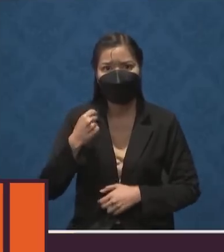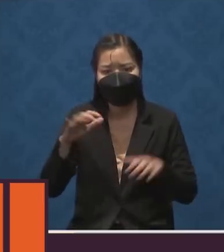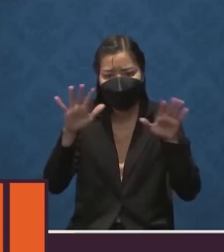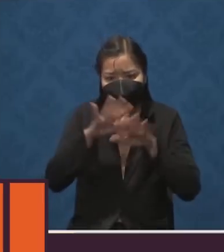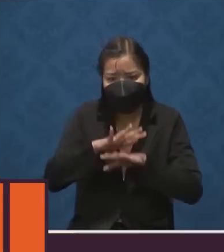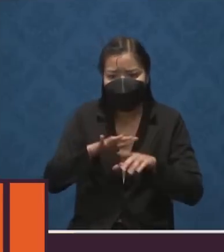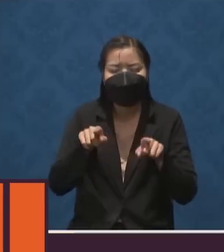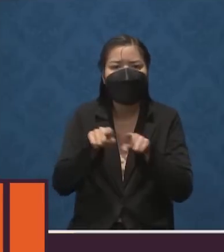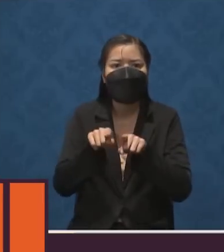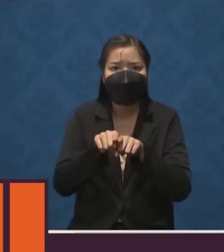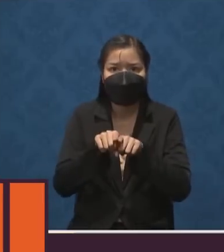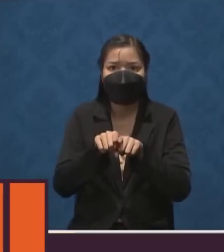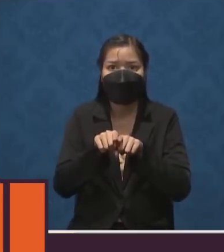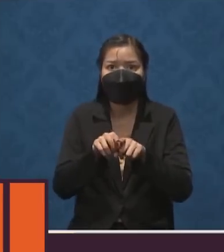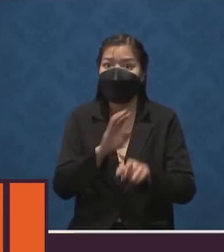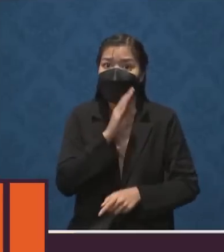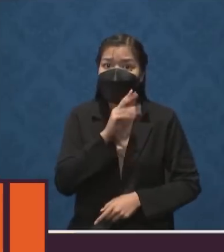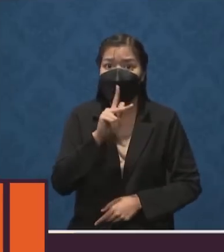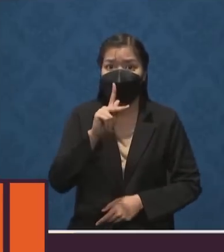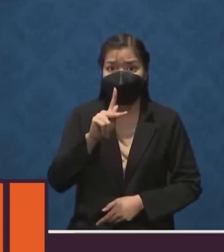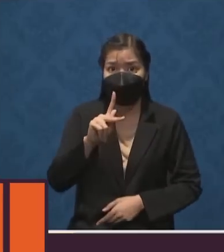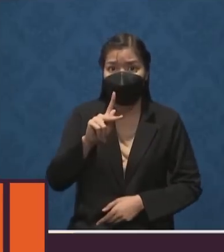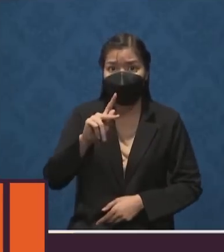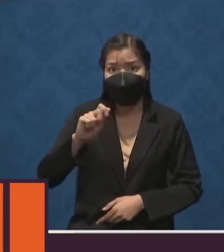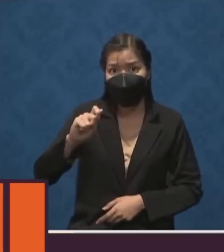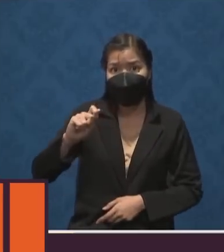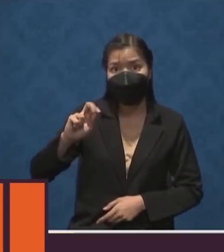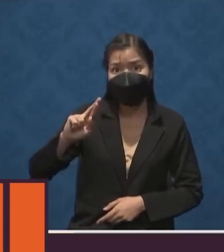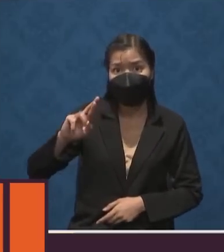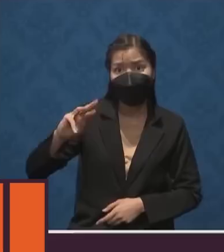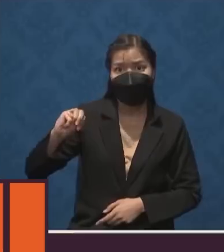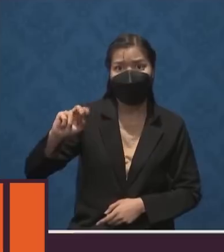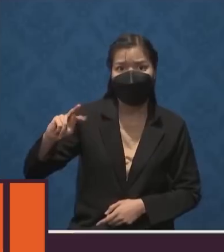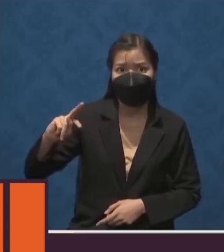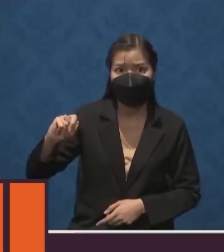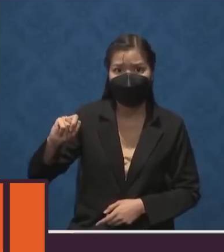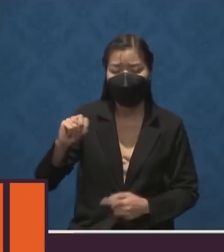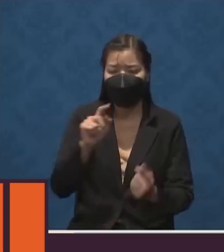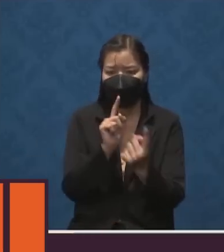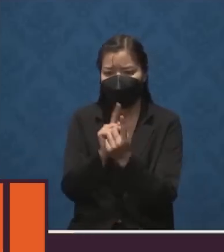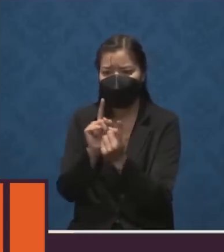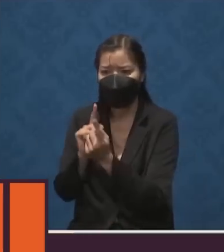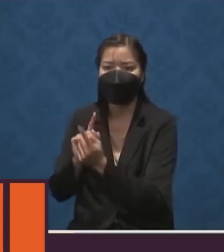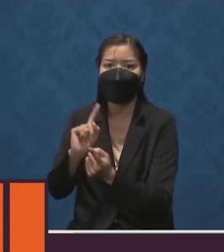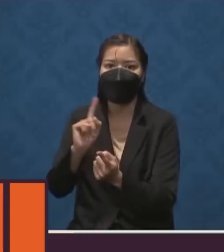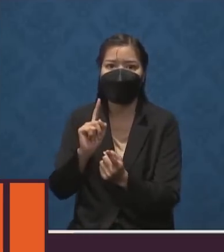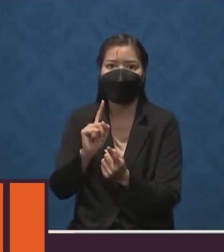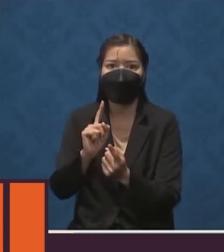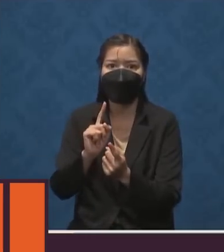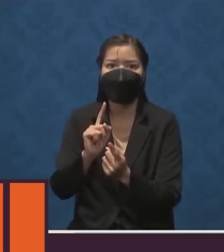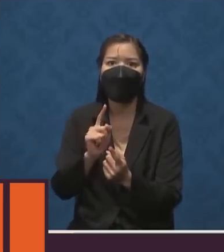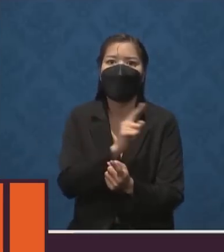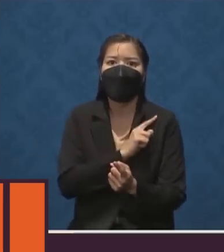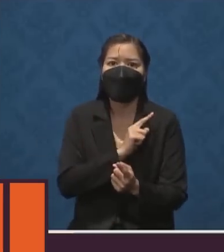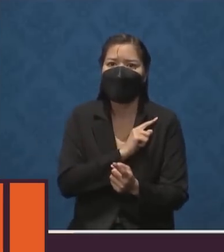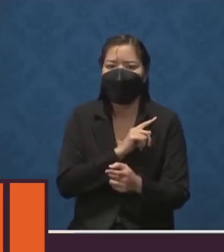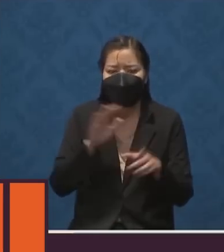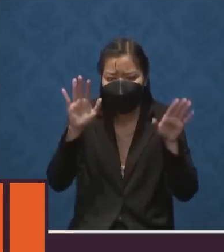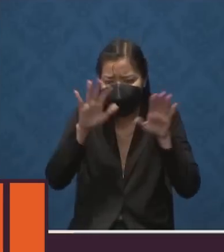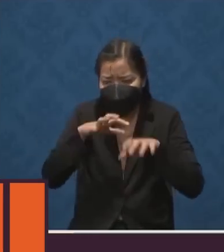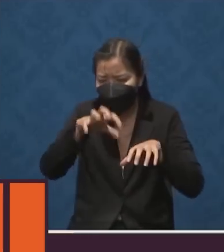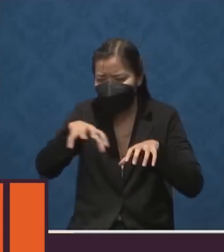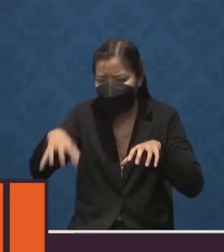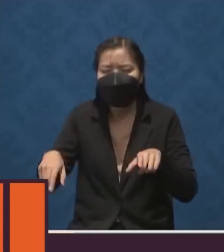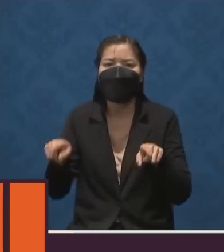ผลกิของ grahamที่เกี่ยวกัคามมนขงเรากจะคนพบครับวาแบทหมดนั้รมเปพikenที่หนวยงานอื่นทมอยู่แล้วกทำแทนได้หมด